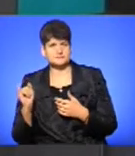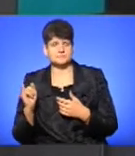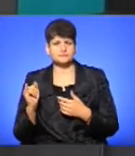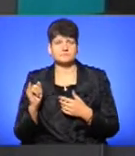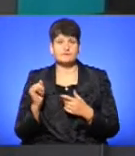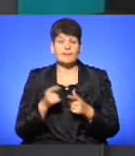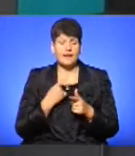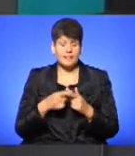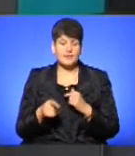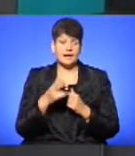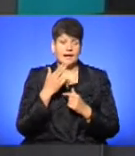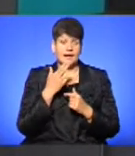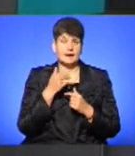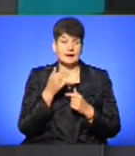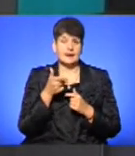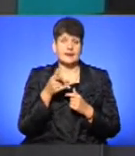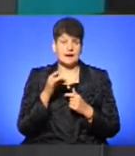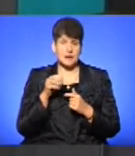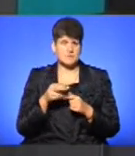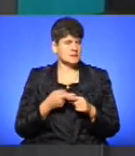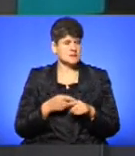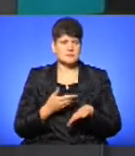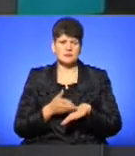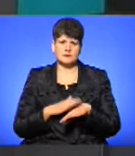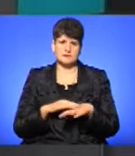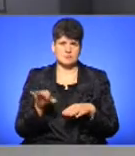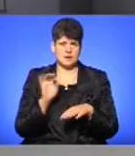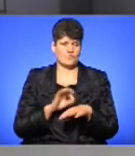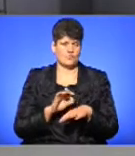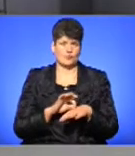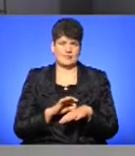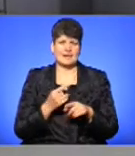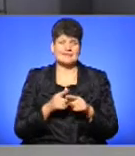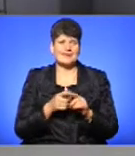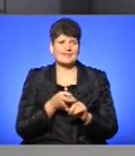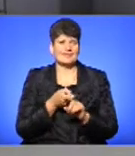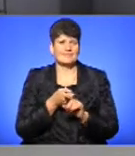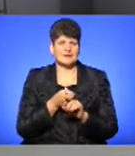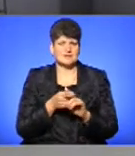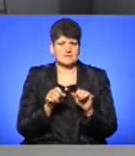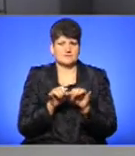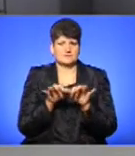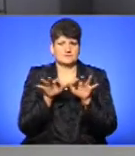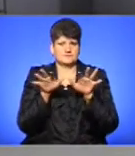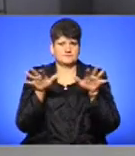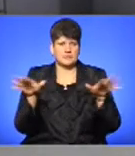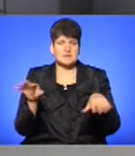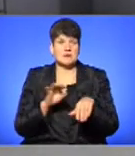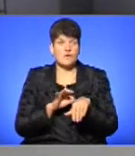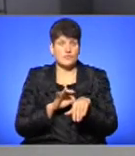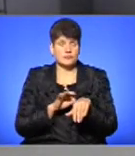але грип – це є набагато складніше захворювання. Це є таке інфекційне респіраторне захворювання